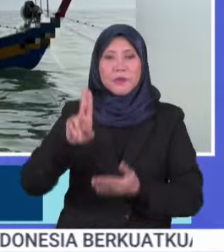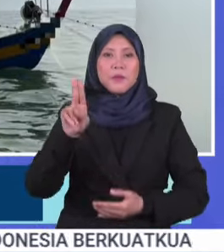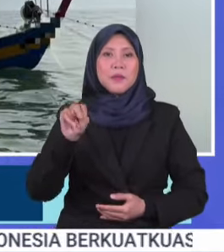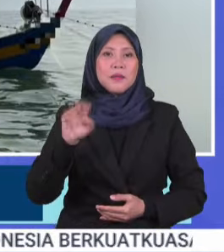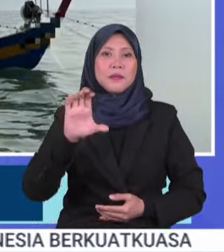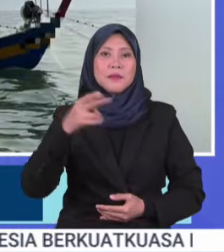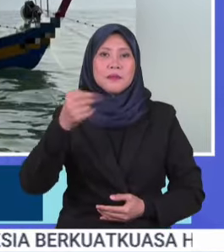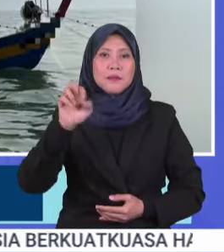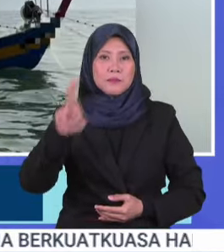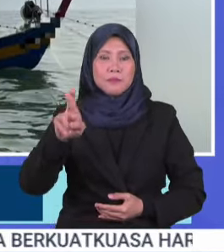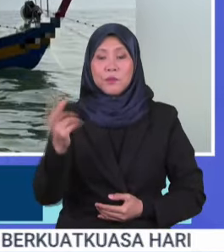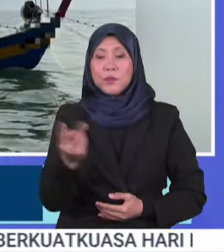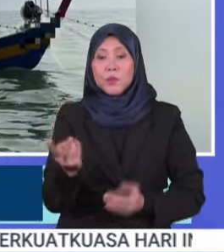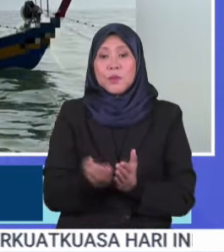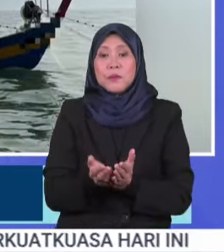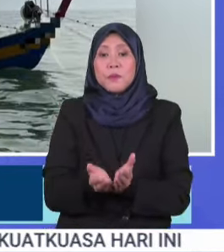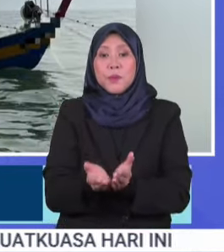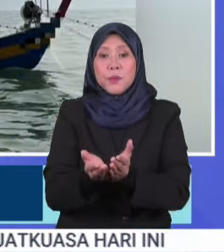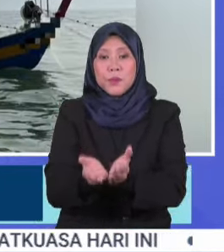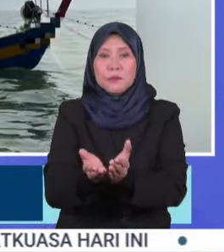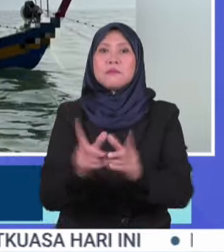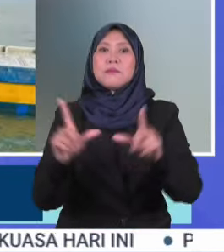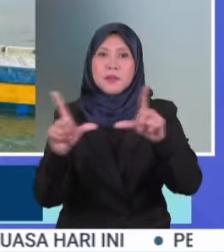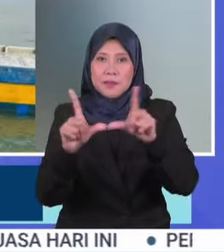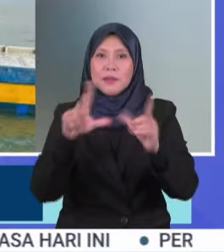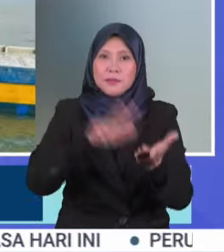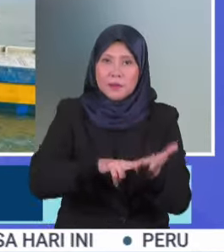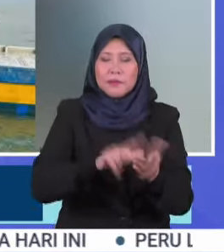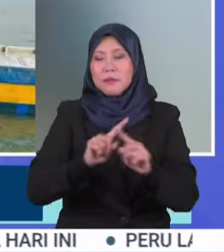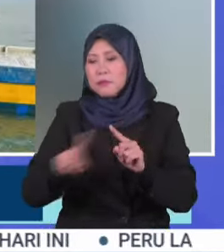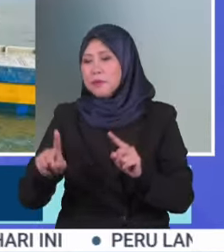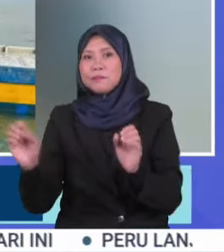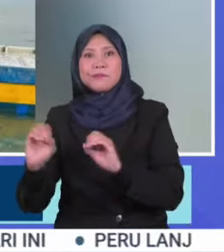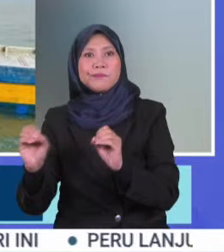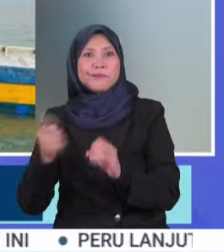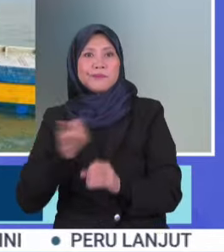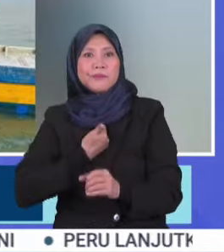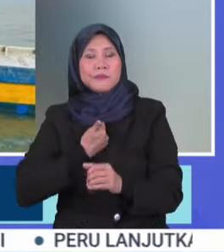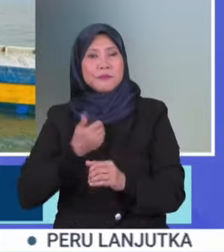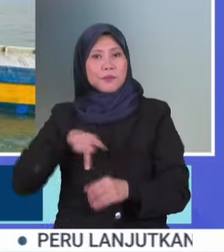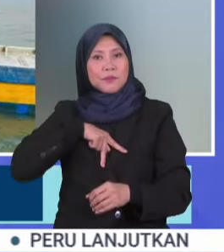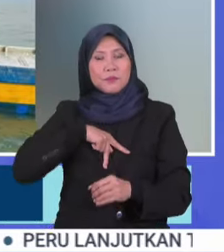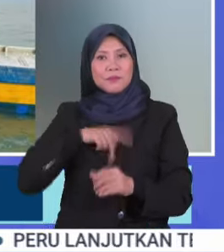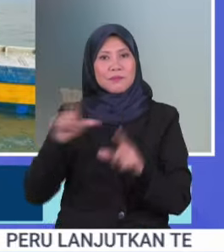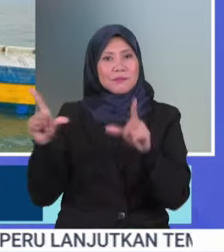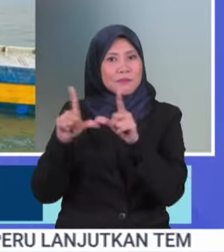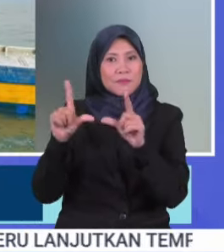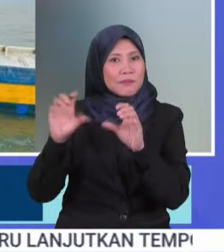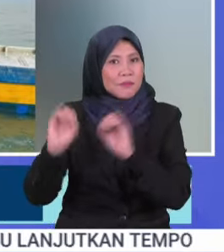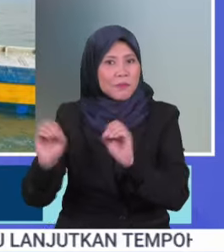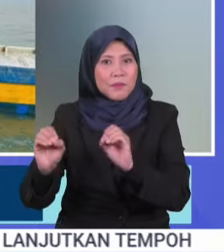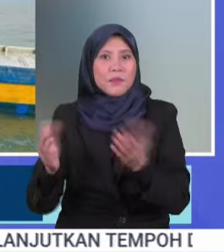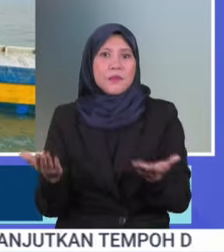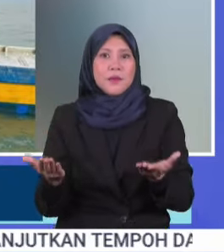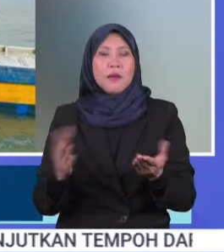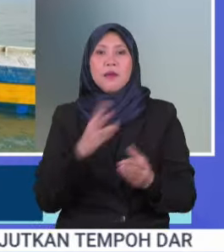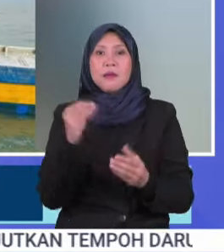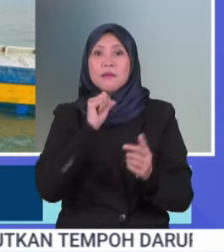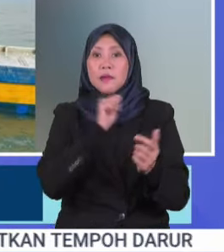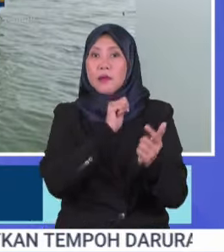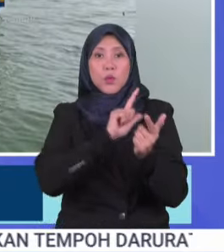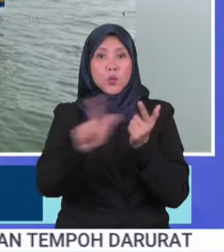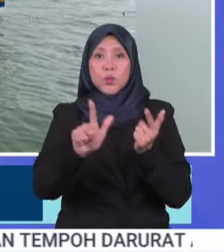UNHCR. Kedua-dua bot terbabit memiliki lesen sah namun tidak diusahakan sendiri oleh pemilik. Selain ketiadaan